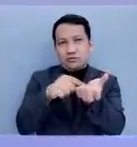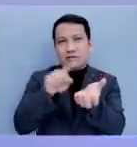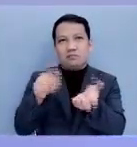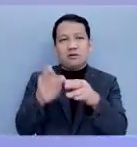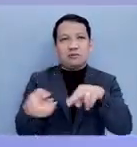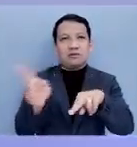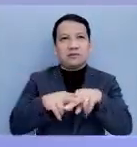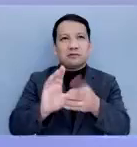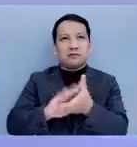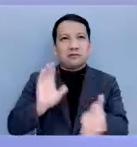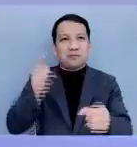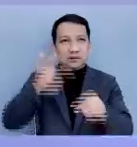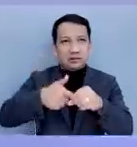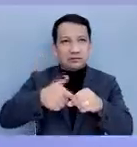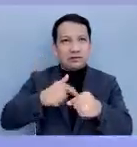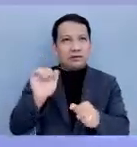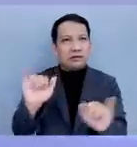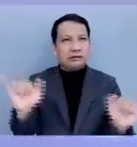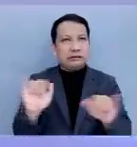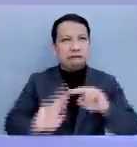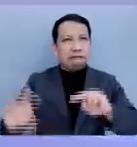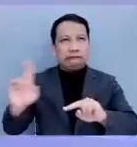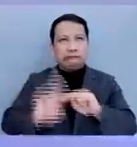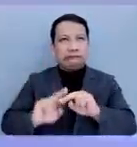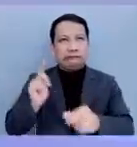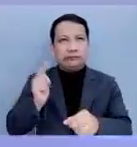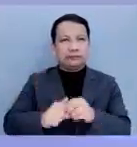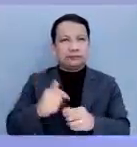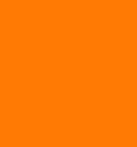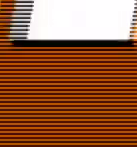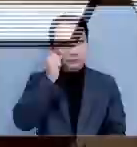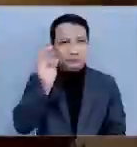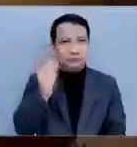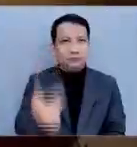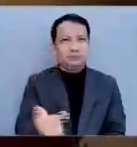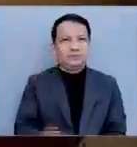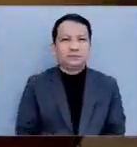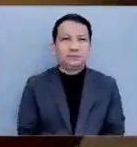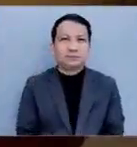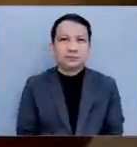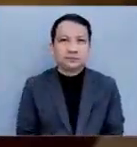ng petrolyo. Nasa frontline ng balitang yan si Shaila Francisco.